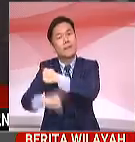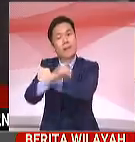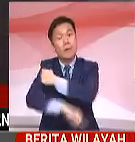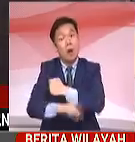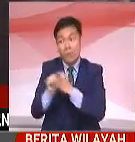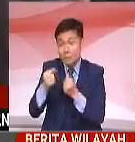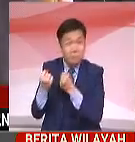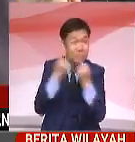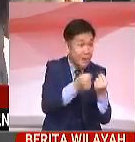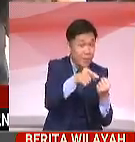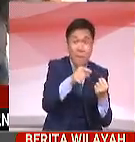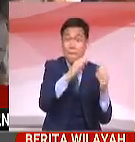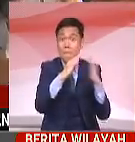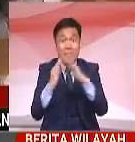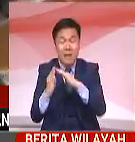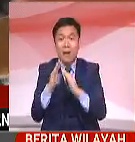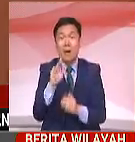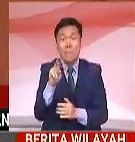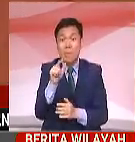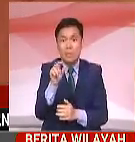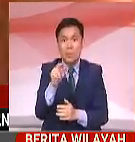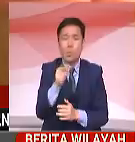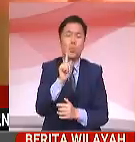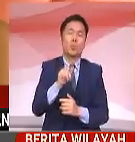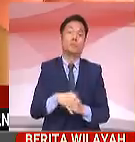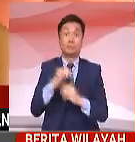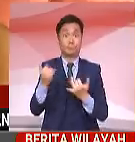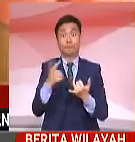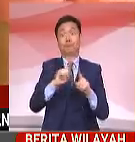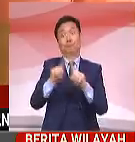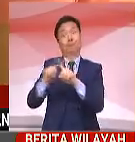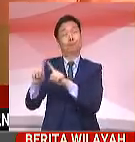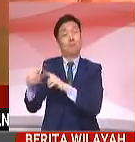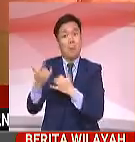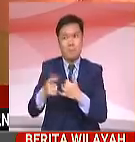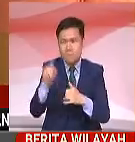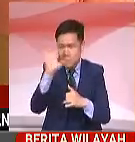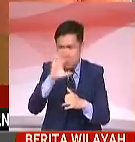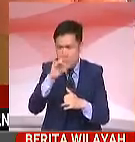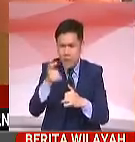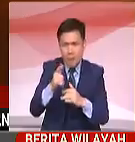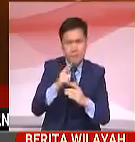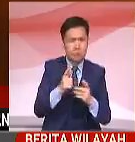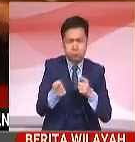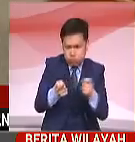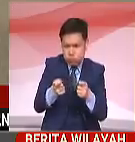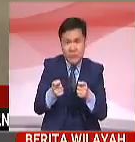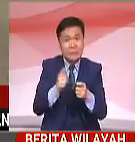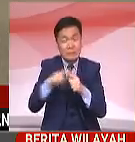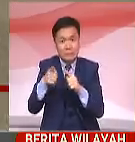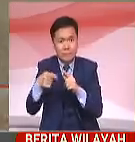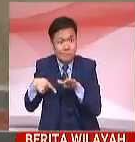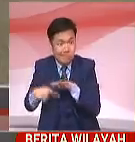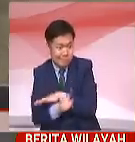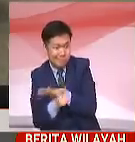Langkah berkenaan pada masa yang sama turut membantu polis mencegah aktiviti penyeludupan dan lain-lain jenayah. Beginilah